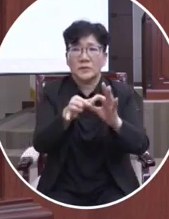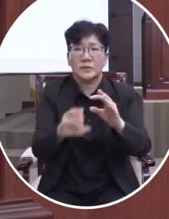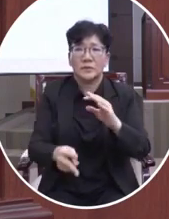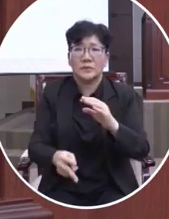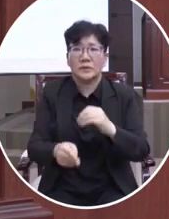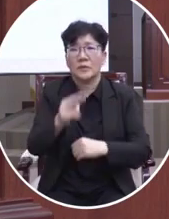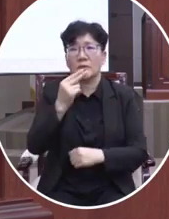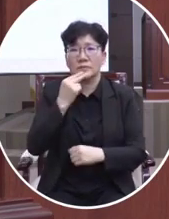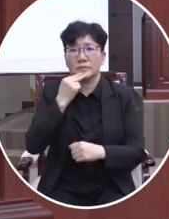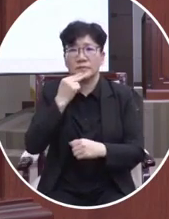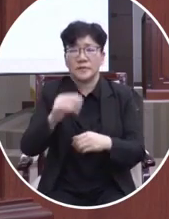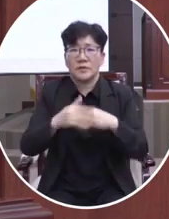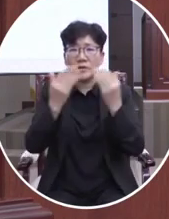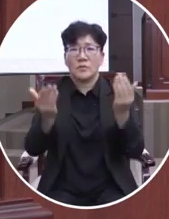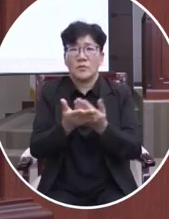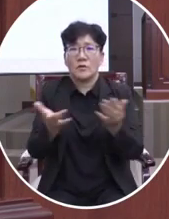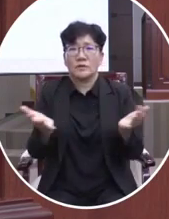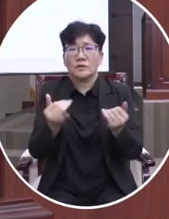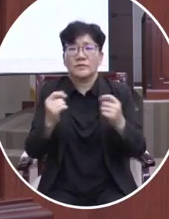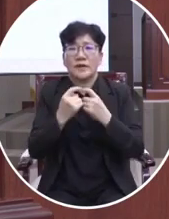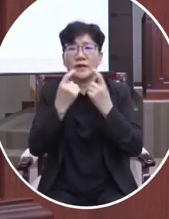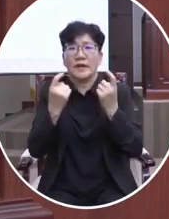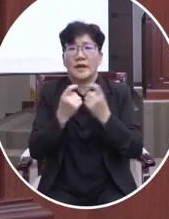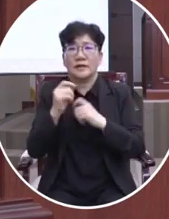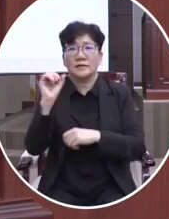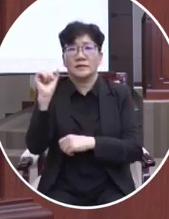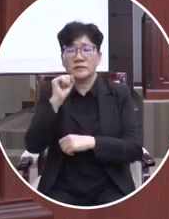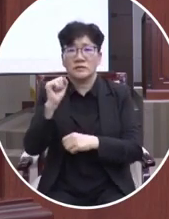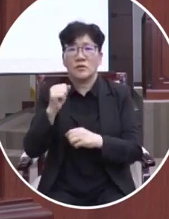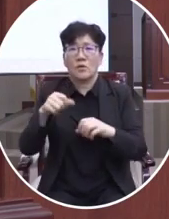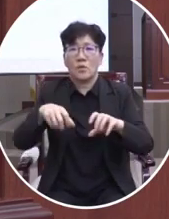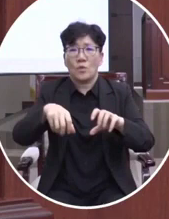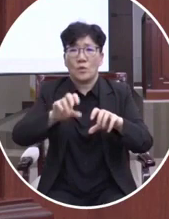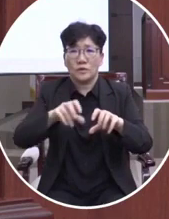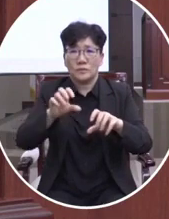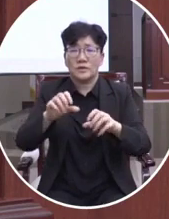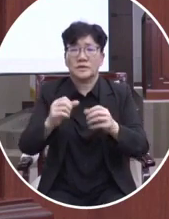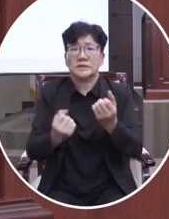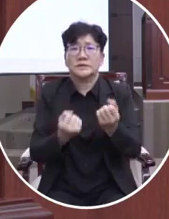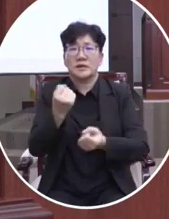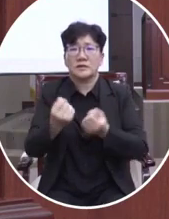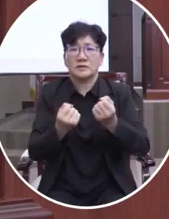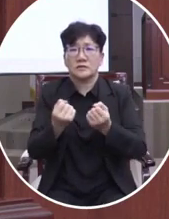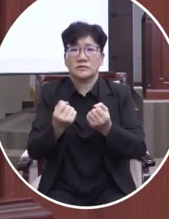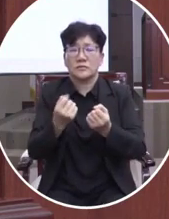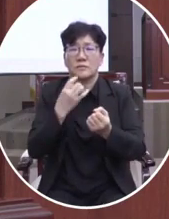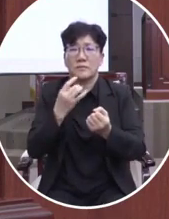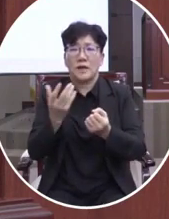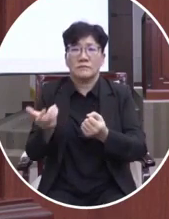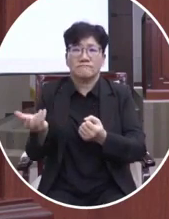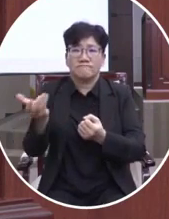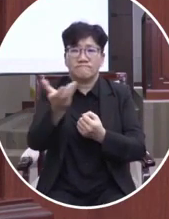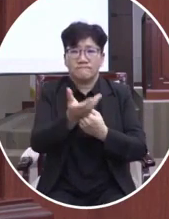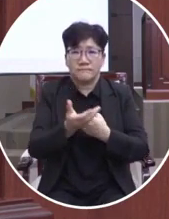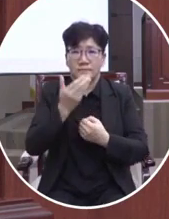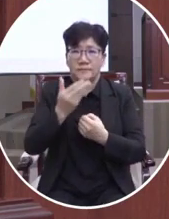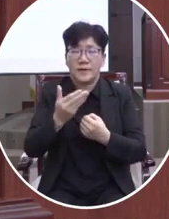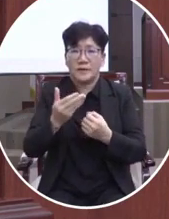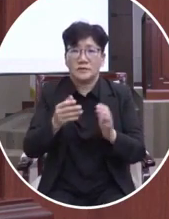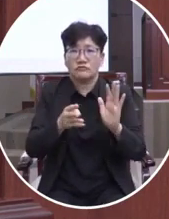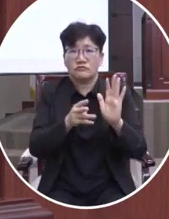않았기 때문입니다 모든 노동자들은 개인 차량 오토바이 자전거로만 출퇴근한다고 합니다